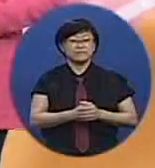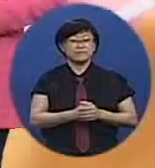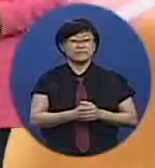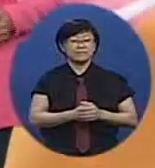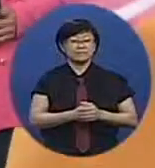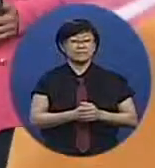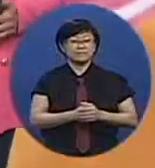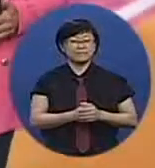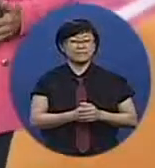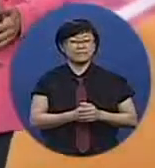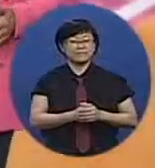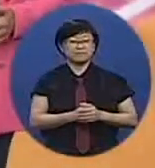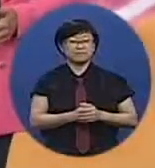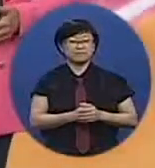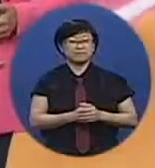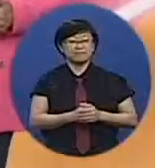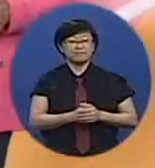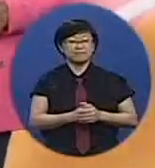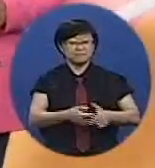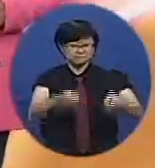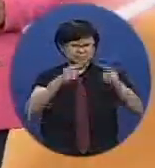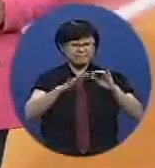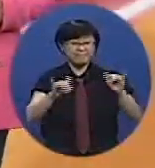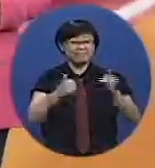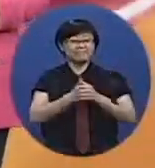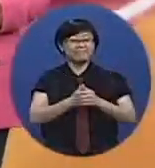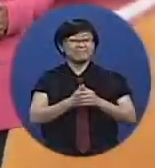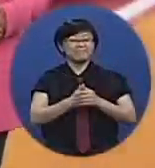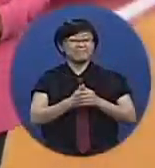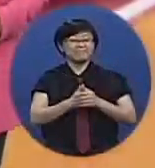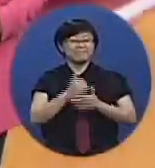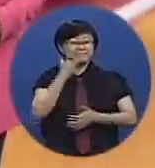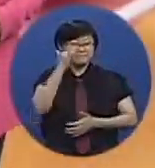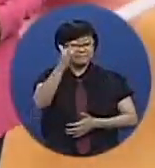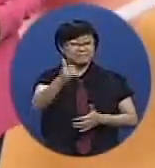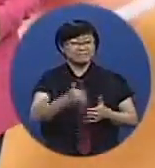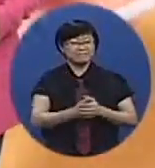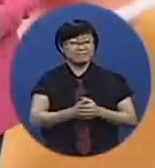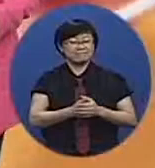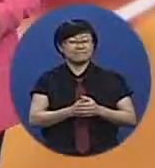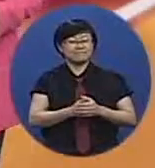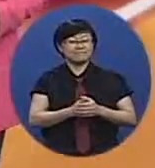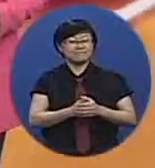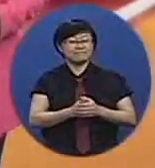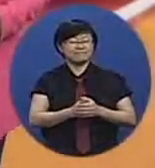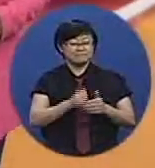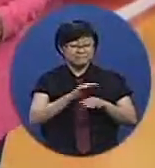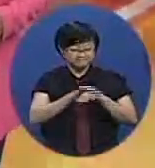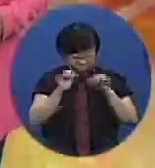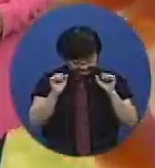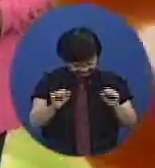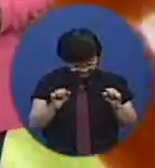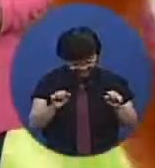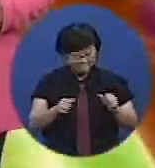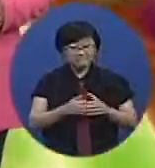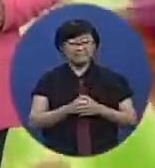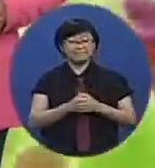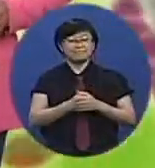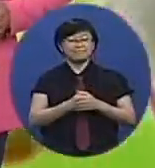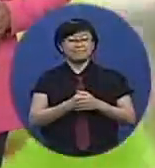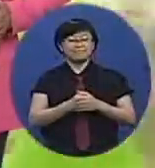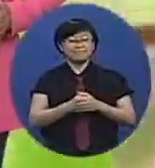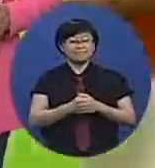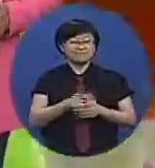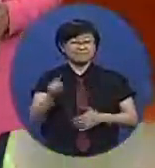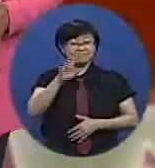모시자고요. 네, 자 이번에 즉석 참가자 모셔보겠습니다. 여보세요? 네. 안녕하세요. 예.